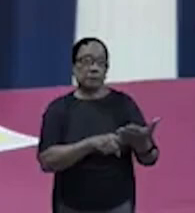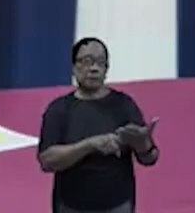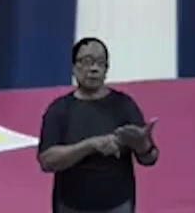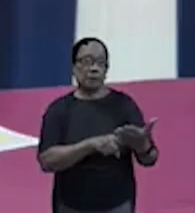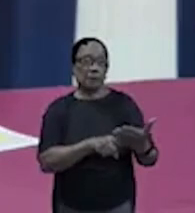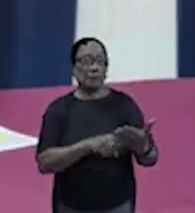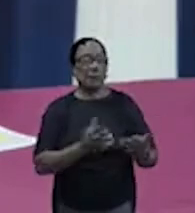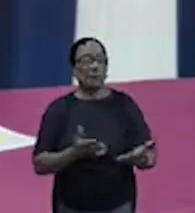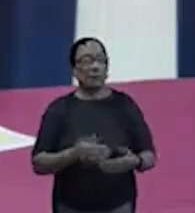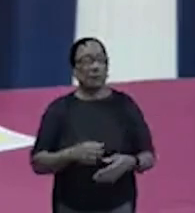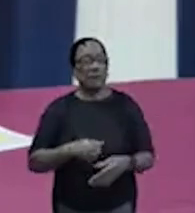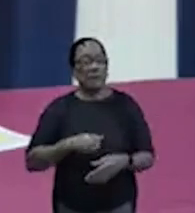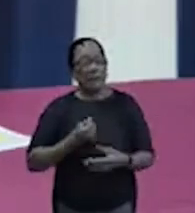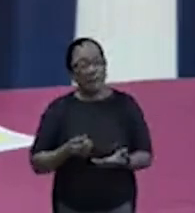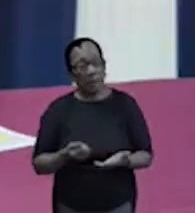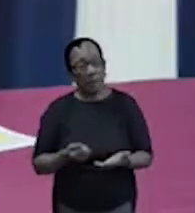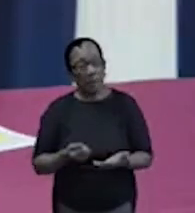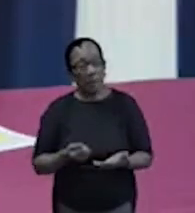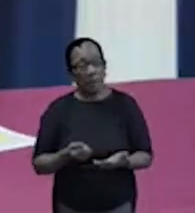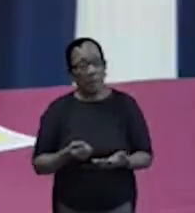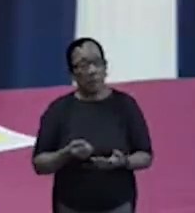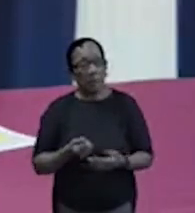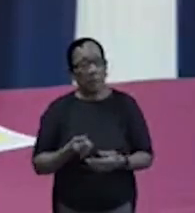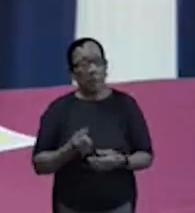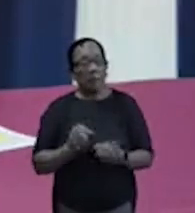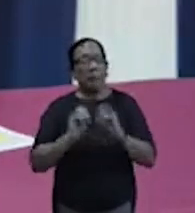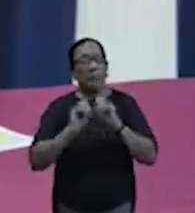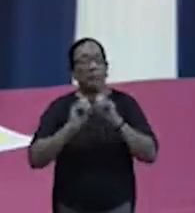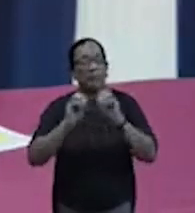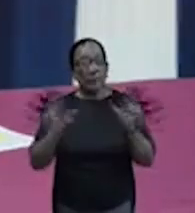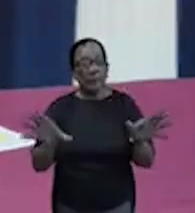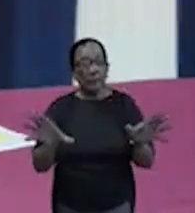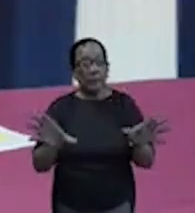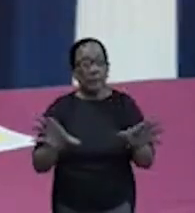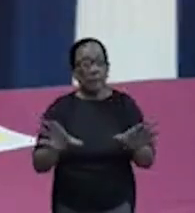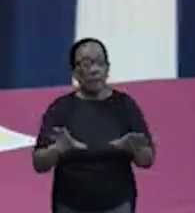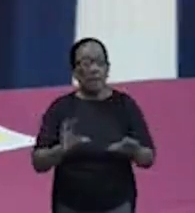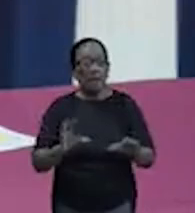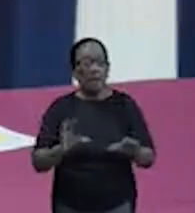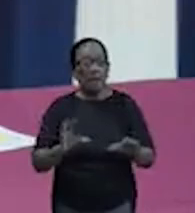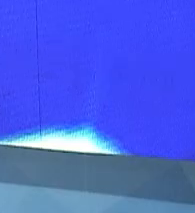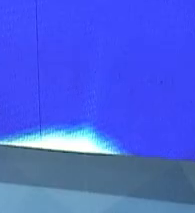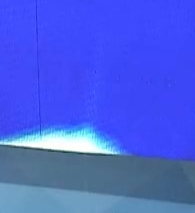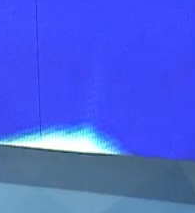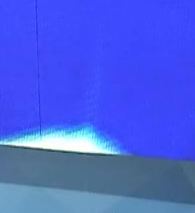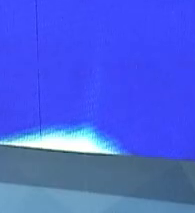dat helaas de media en wij ook veel werk nog hebben.